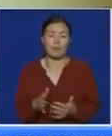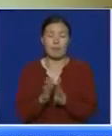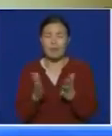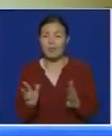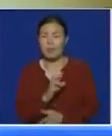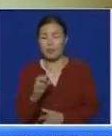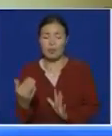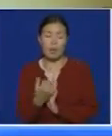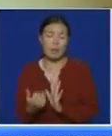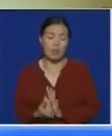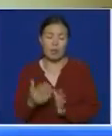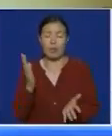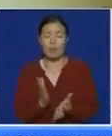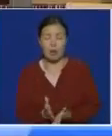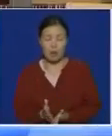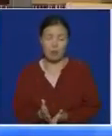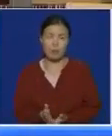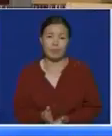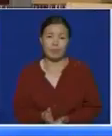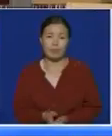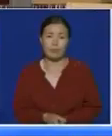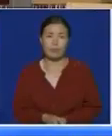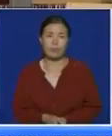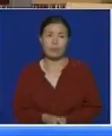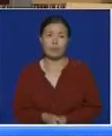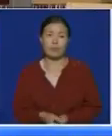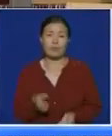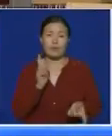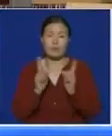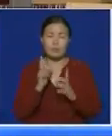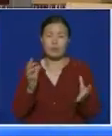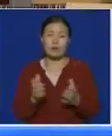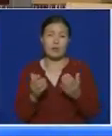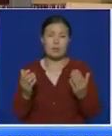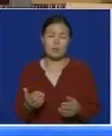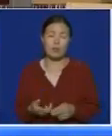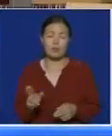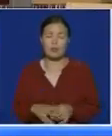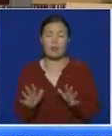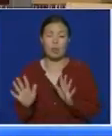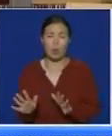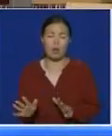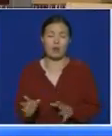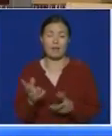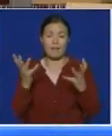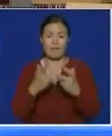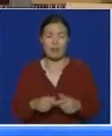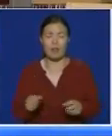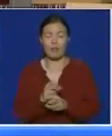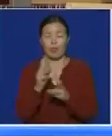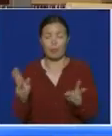кітапхана бағдарламалары бар. Семинар аясында осы кітапханаларды цифрландыру,